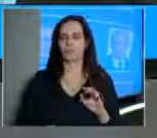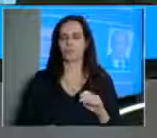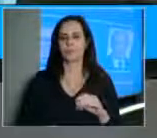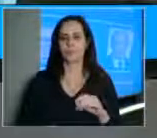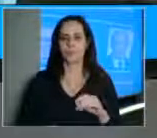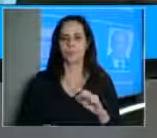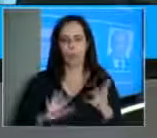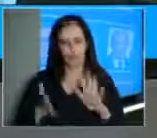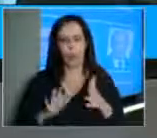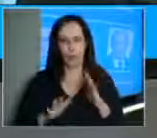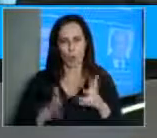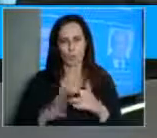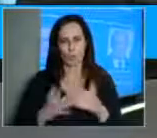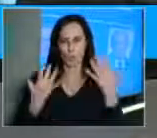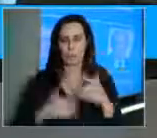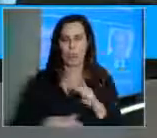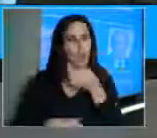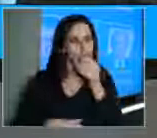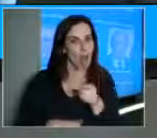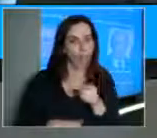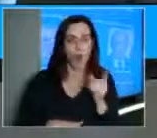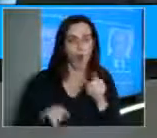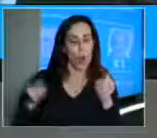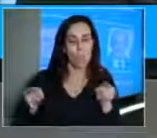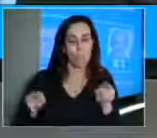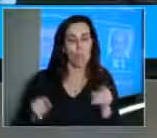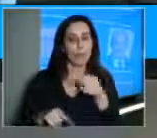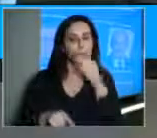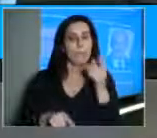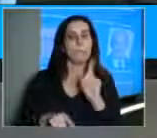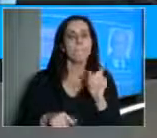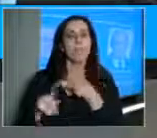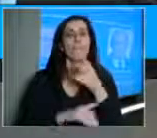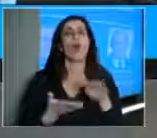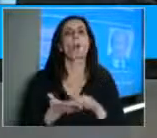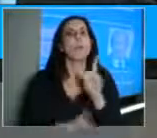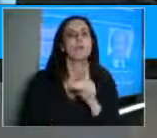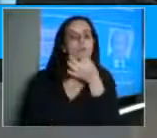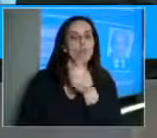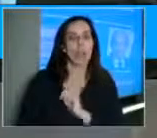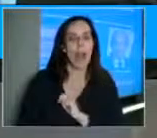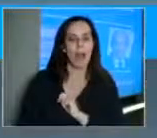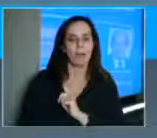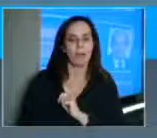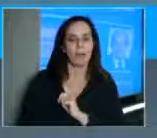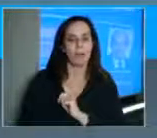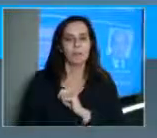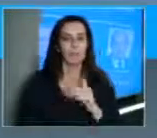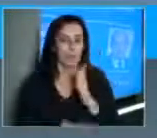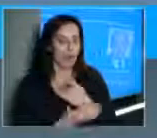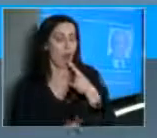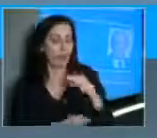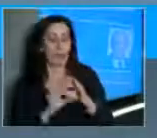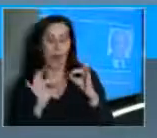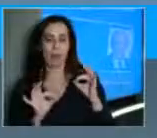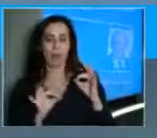שניהם נעים כרגע, שתי המפלגות. העניין הוא לא הם, העניין הוא מי לא יעבור את אחוז החסימה. אוקיי, שזה, דיברנו על זה